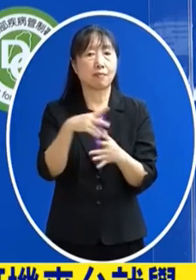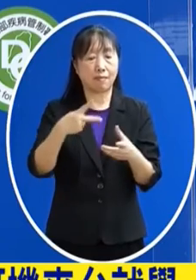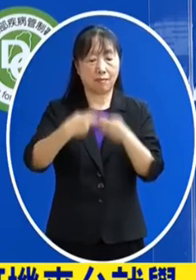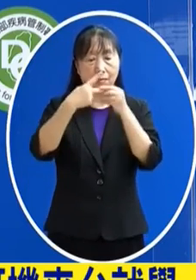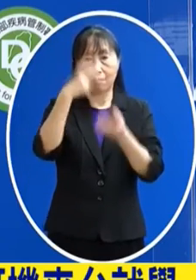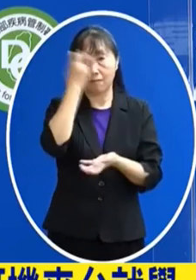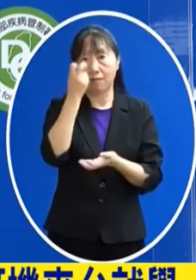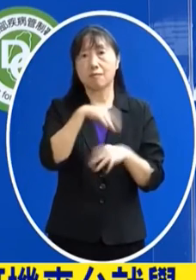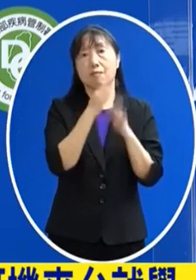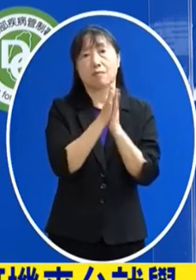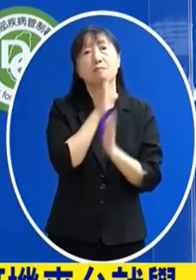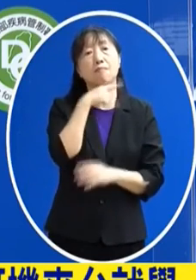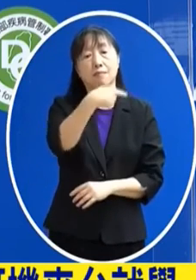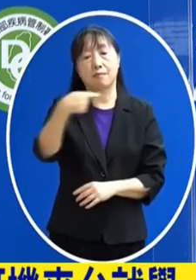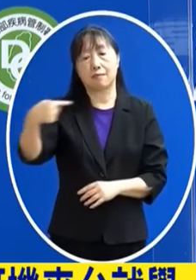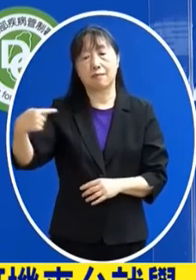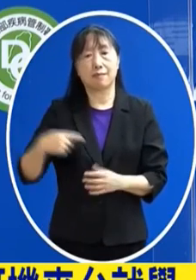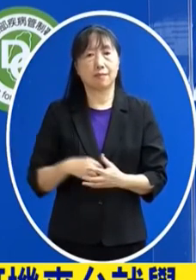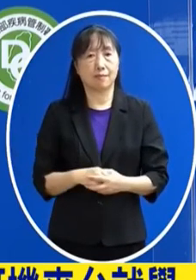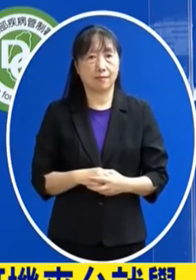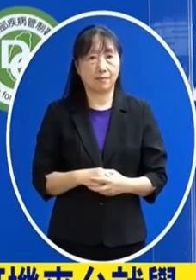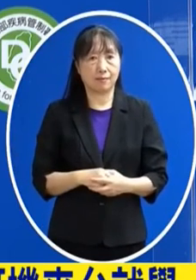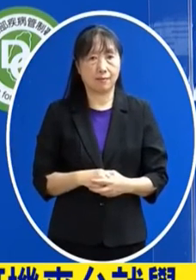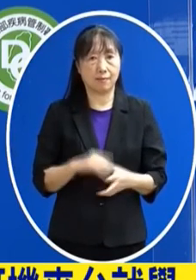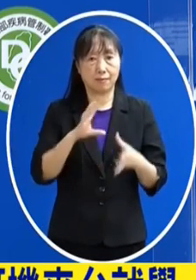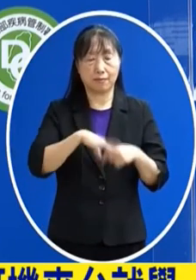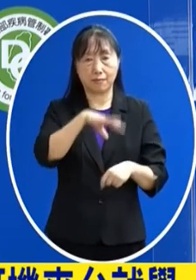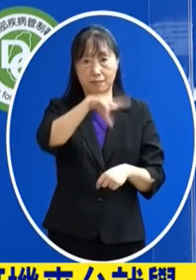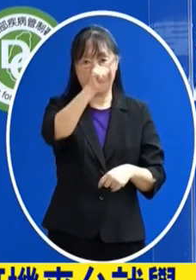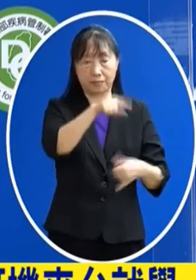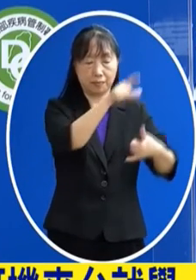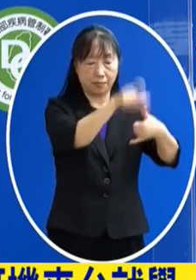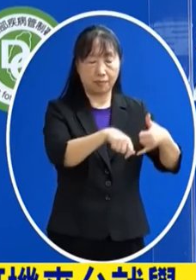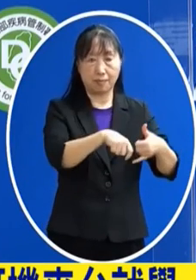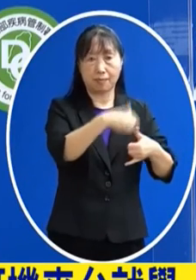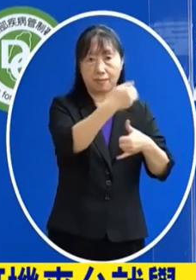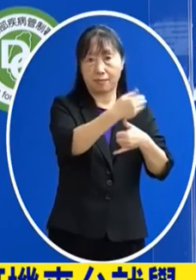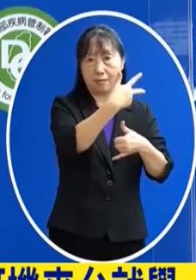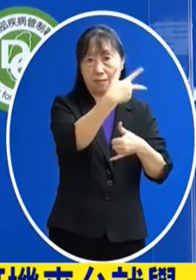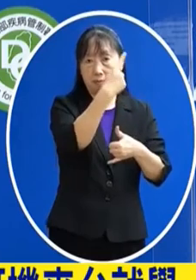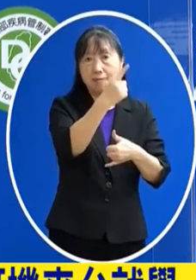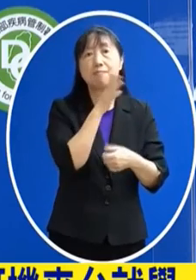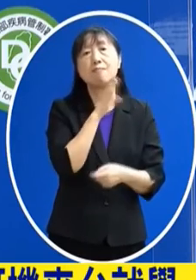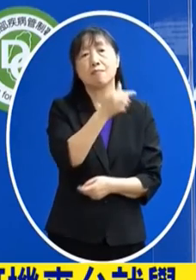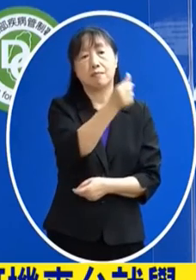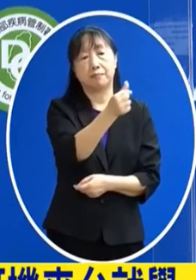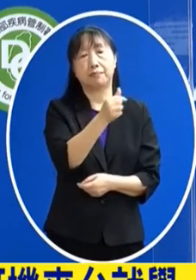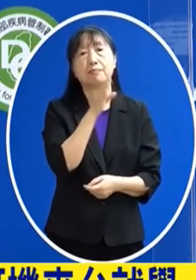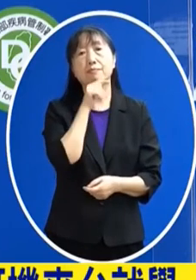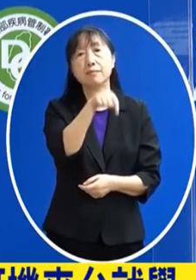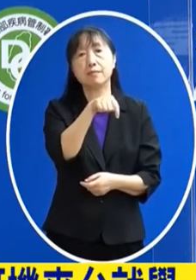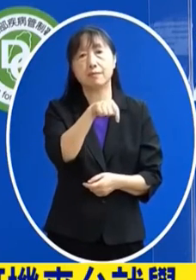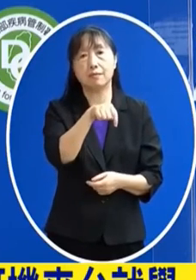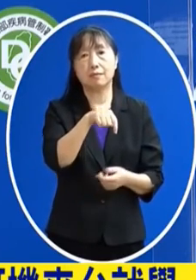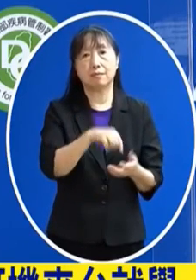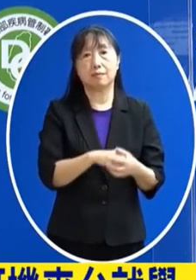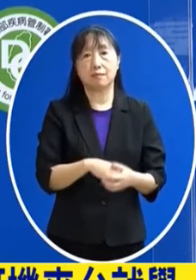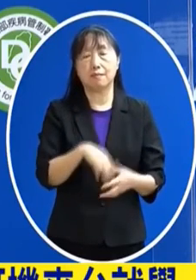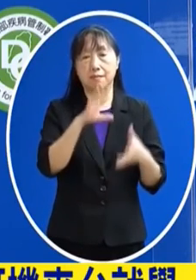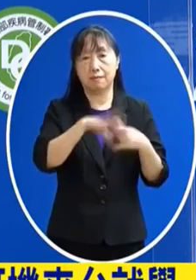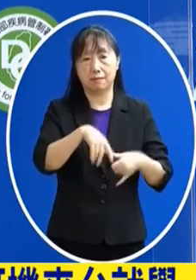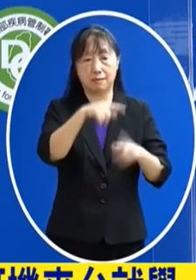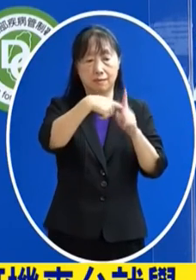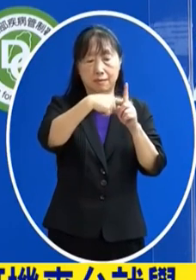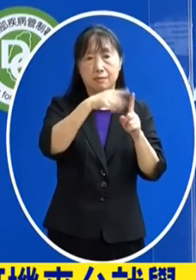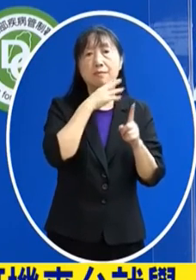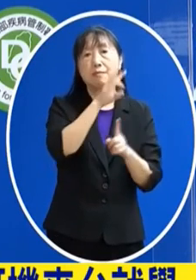位都已经是阴性。好，那所以在第一位971它就是阳性的哈，就相对从 CT 值